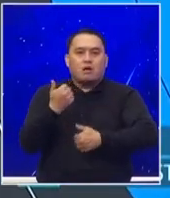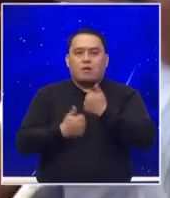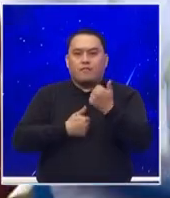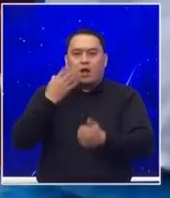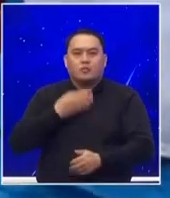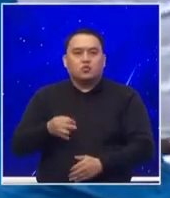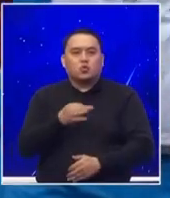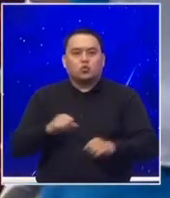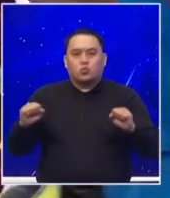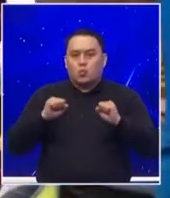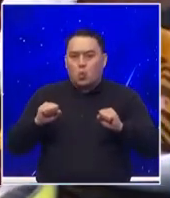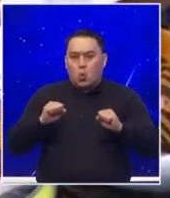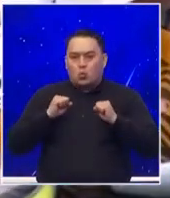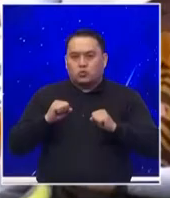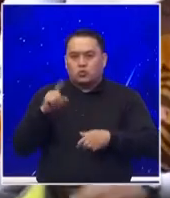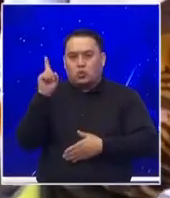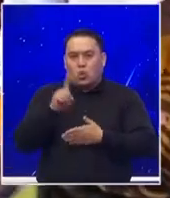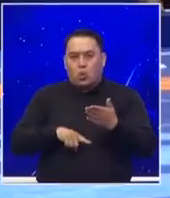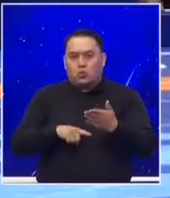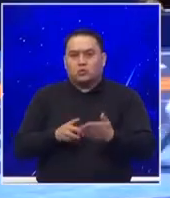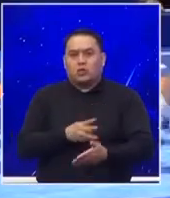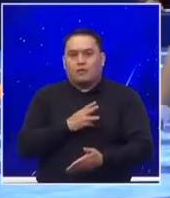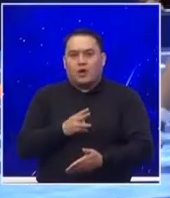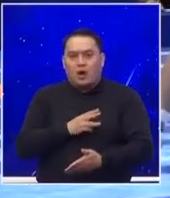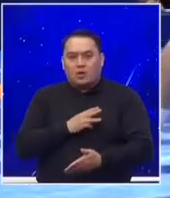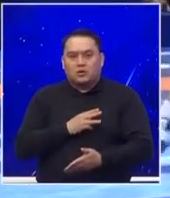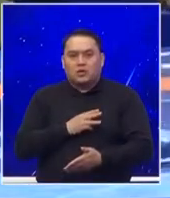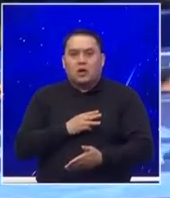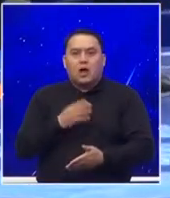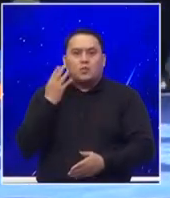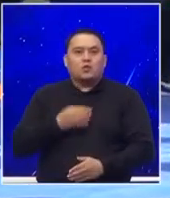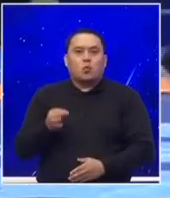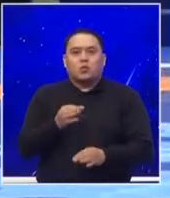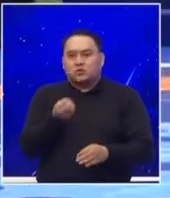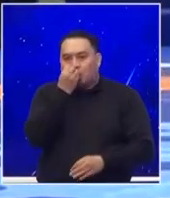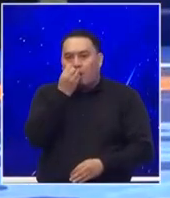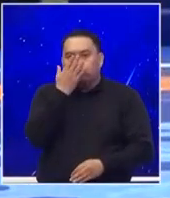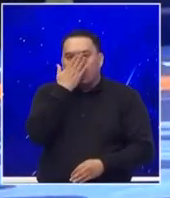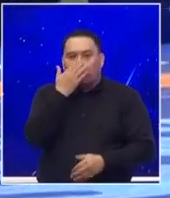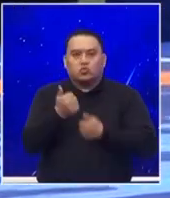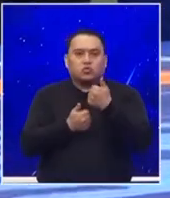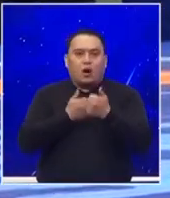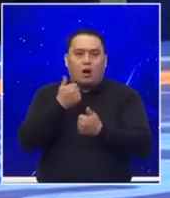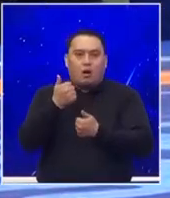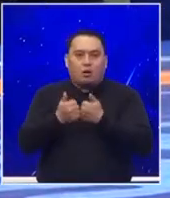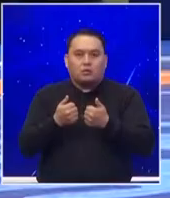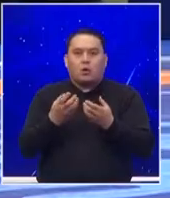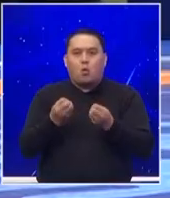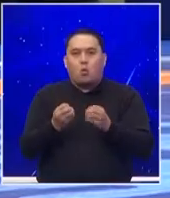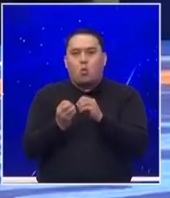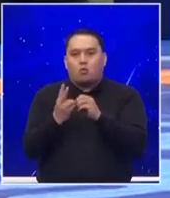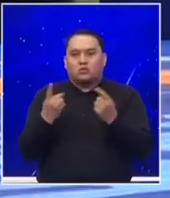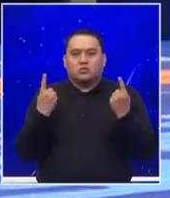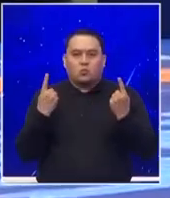Алматы облысының спортшылары жүзгеден негізгі үміткер. Жалпы жетсулық саңлақтар Жапониядағы жаһандық жарыстан бөлек тағы 12